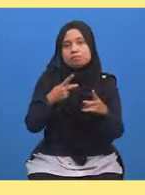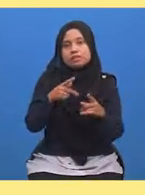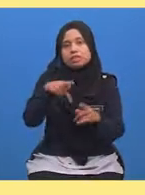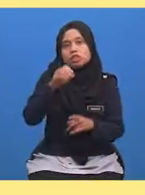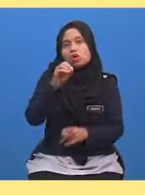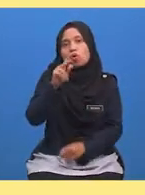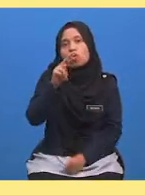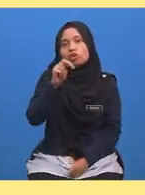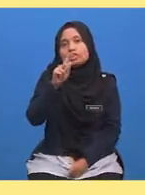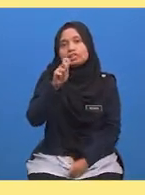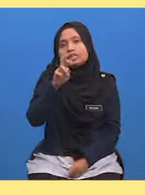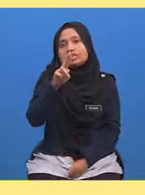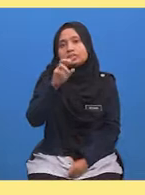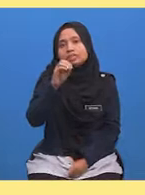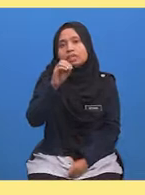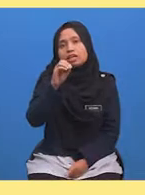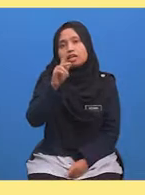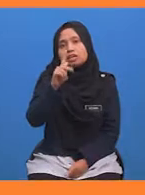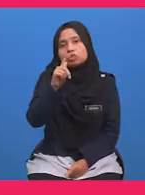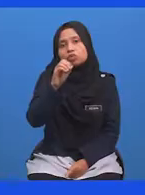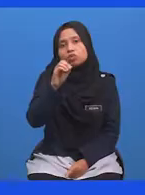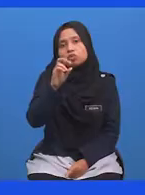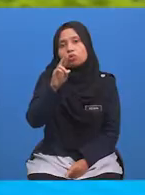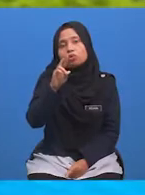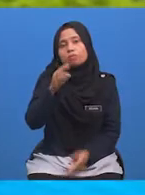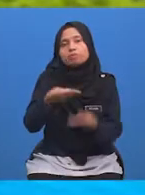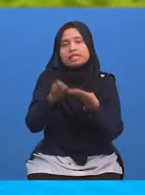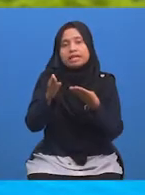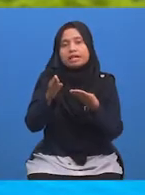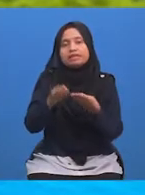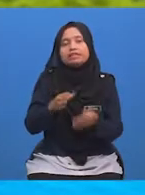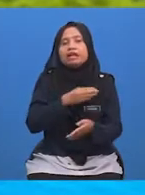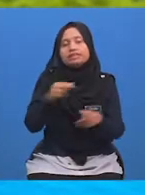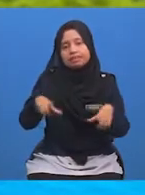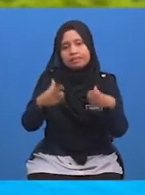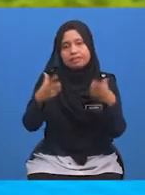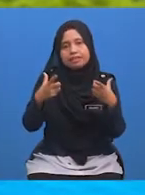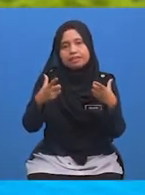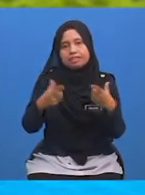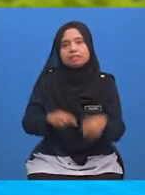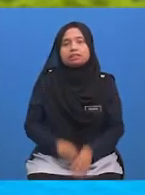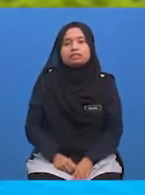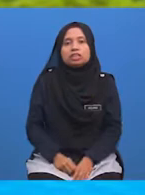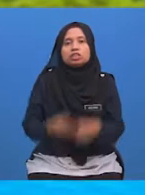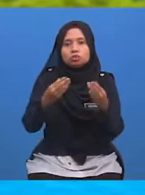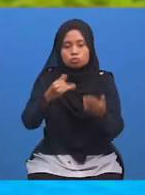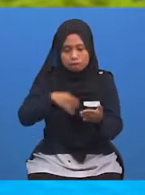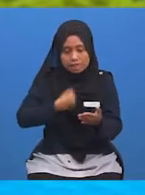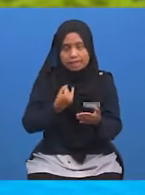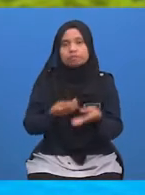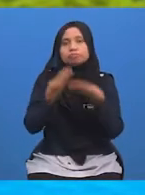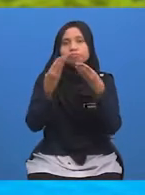kontraktor, pembelian aset dan lain-lain. Baiklah pelajar semua, di sini cikgu ingin